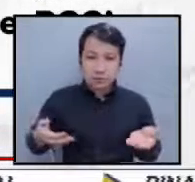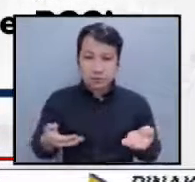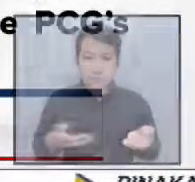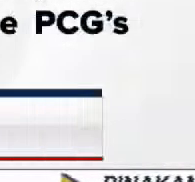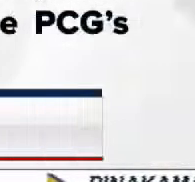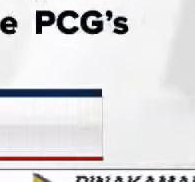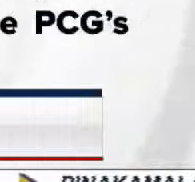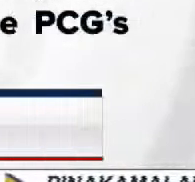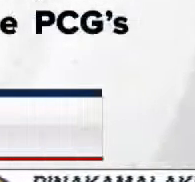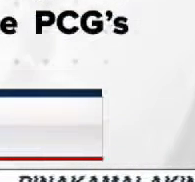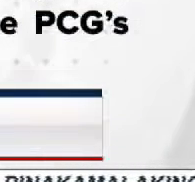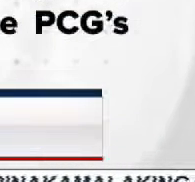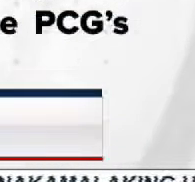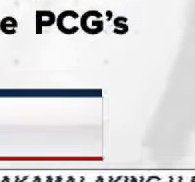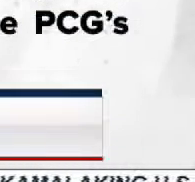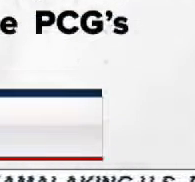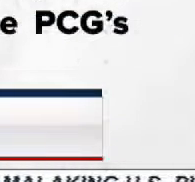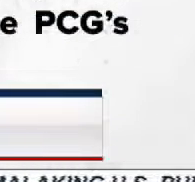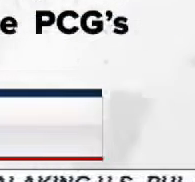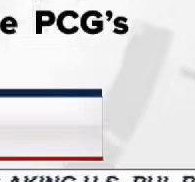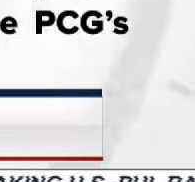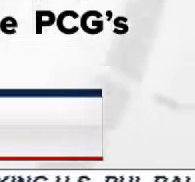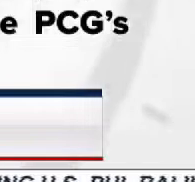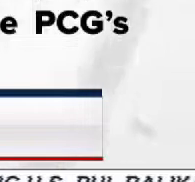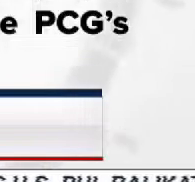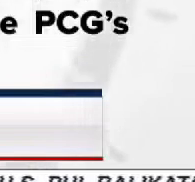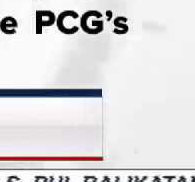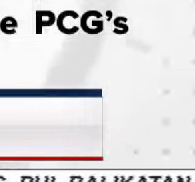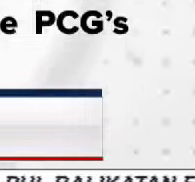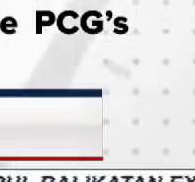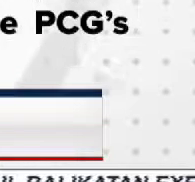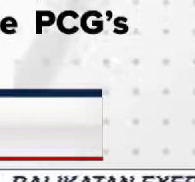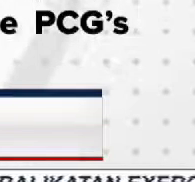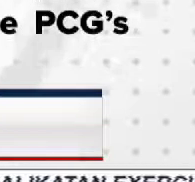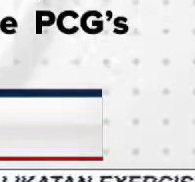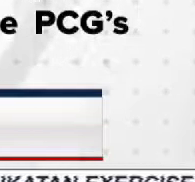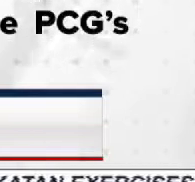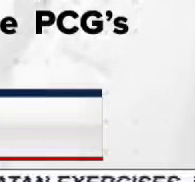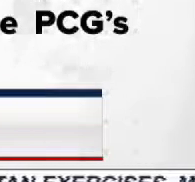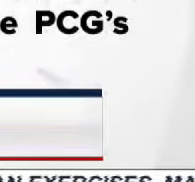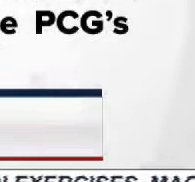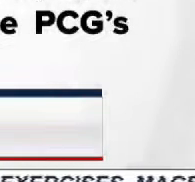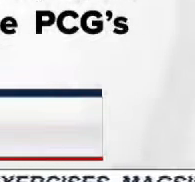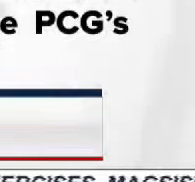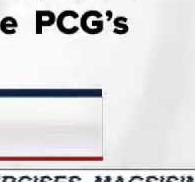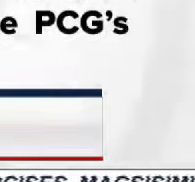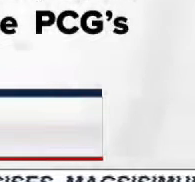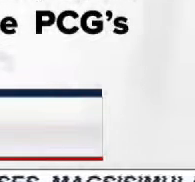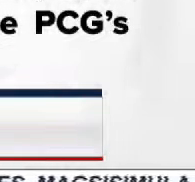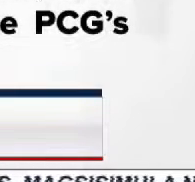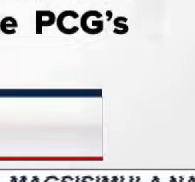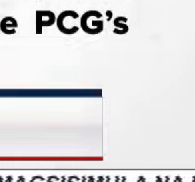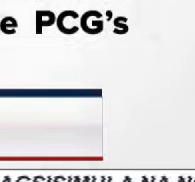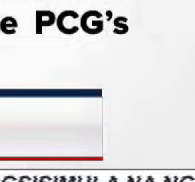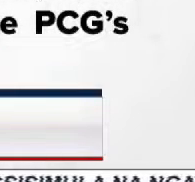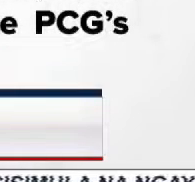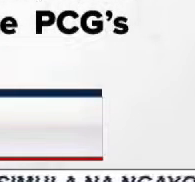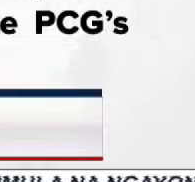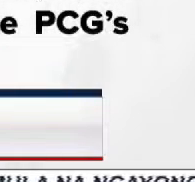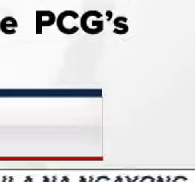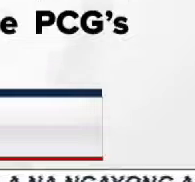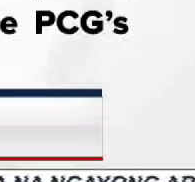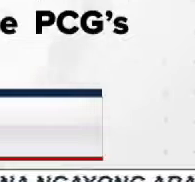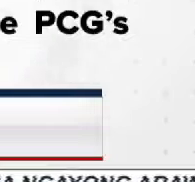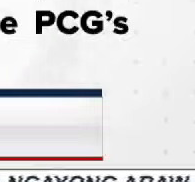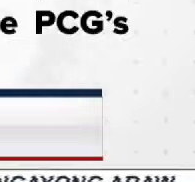matauhan ng Philippine Coast Guard. Nangyari naman ang ikalawa at ikatlong insidente noong June 1 at 2, 2021 habang nagsasagawa